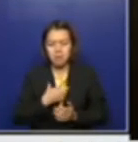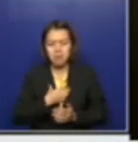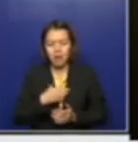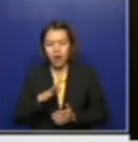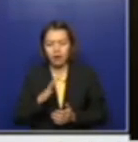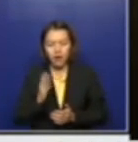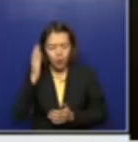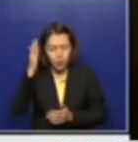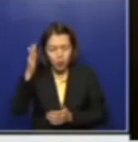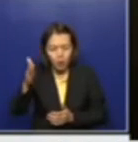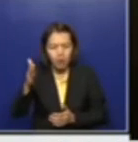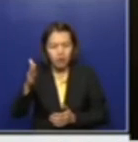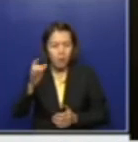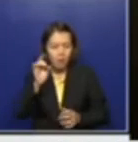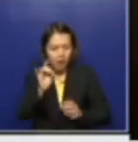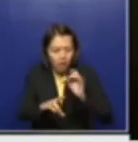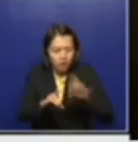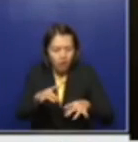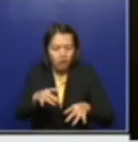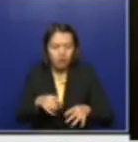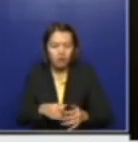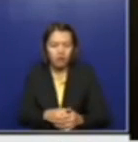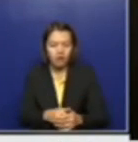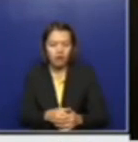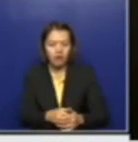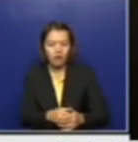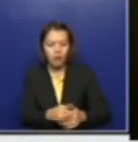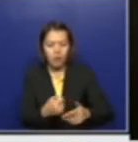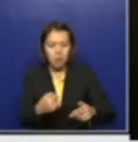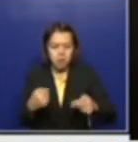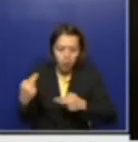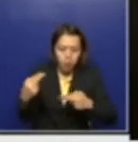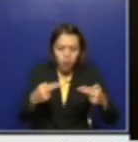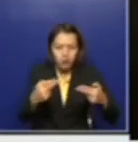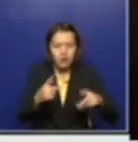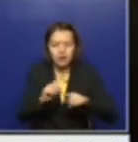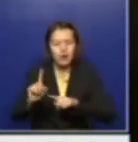ครั้งรุนแรงหรือมีเหตุการณ์ที่รุนแรงอีกครั้งหนึ่งขอบคุณครับ ครับ